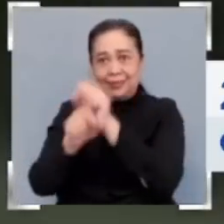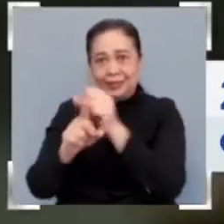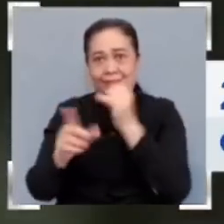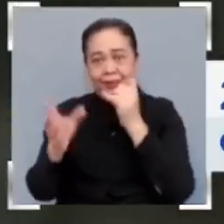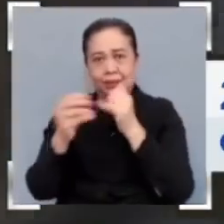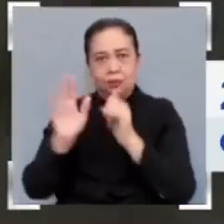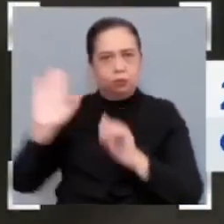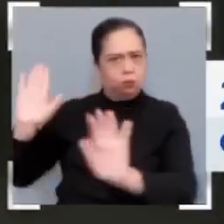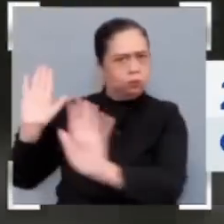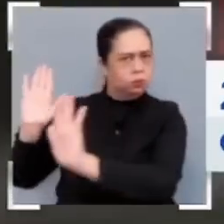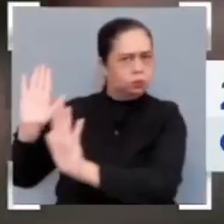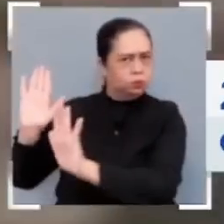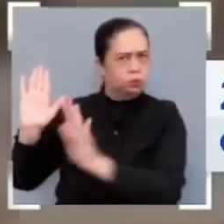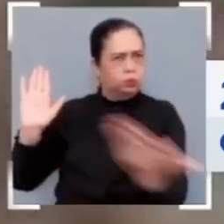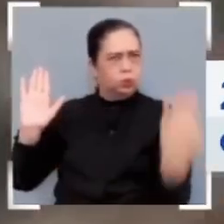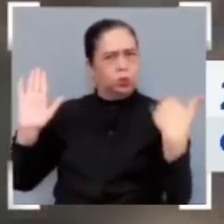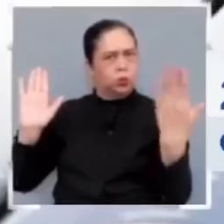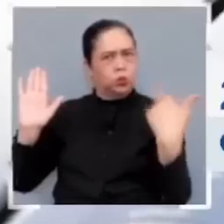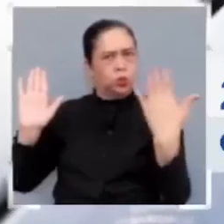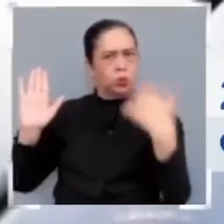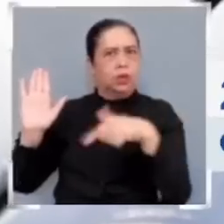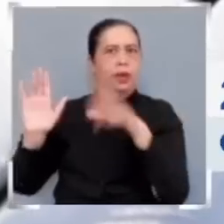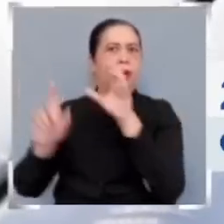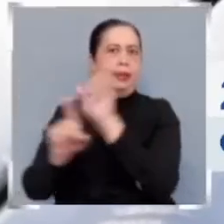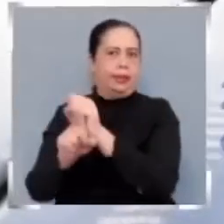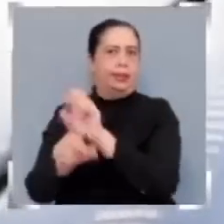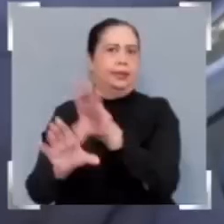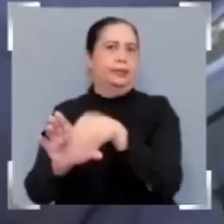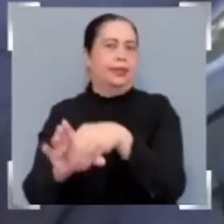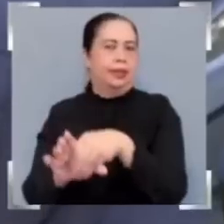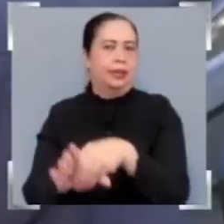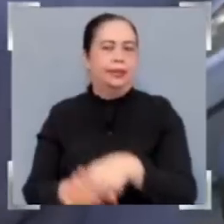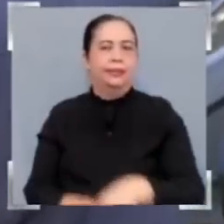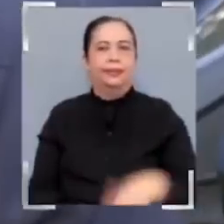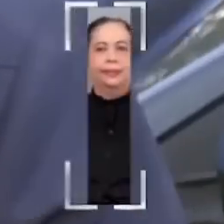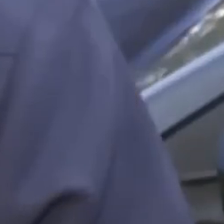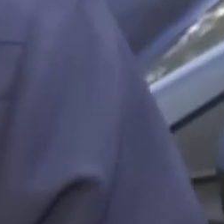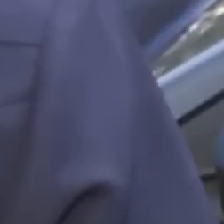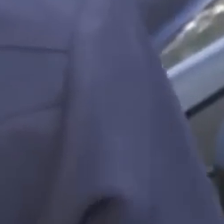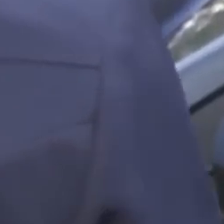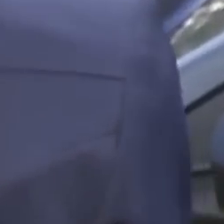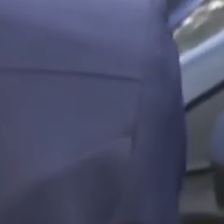Ako si Rafi Tima, ang inyo. Saksi